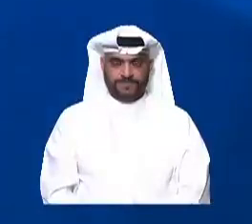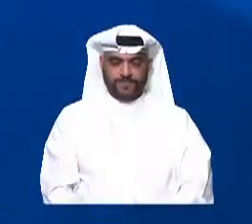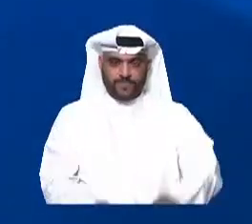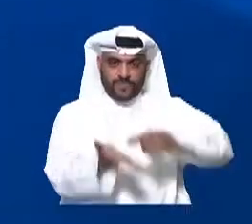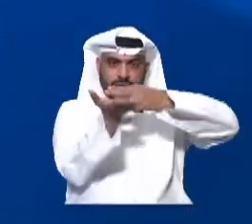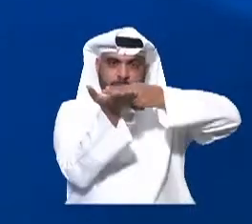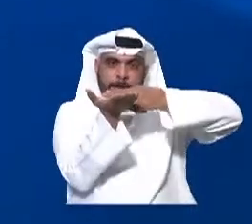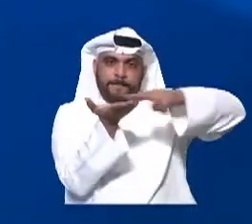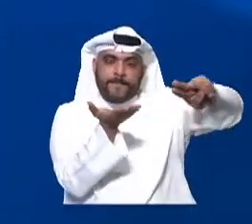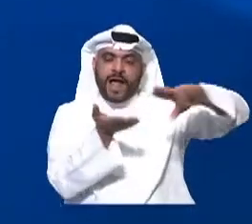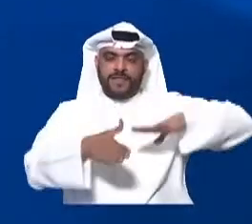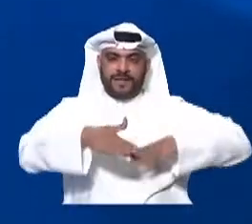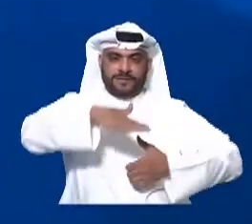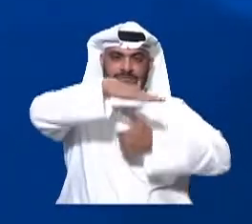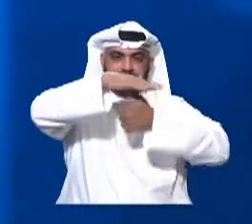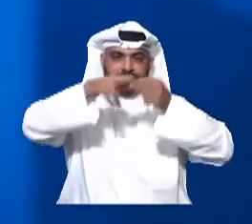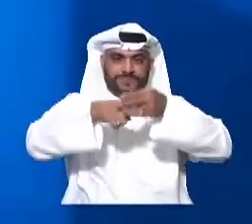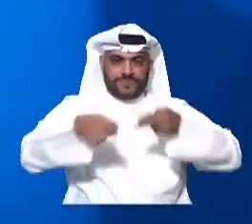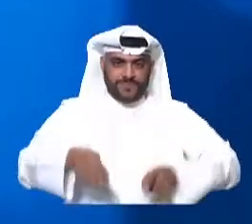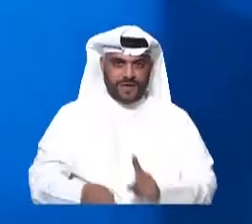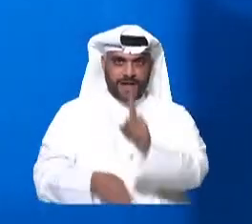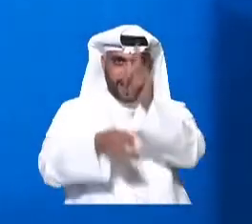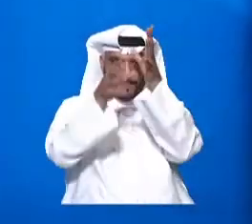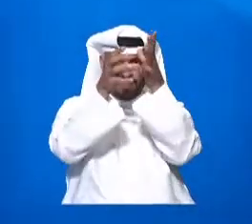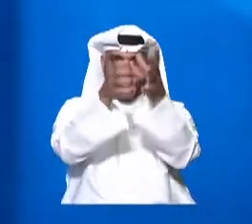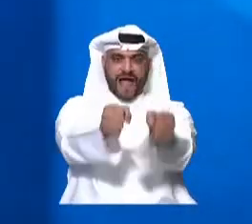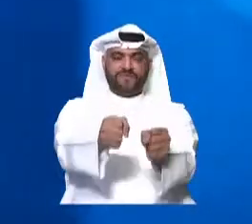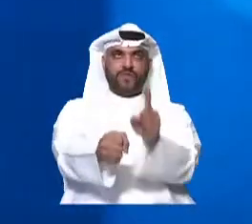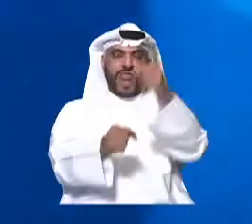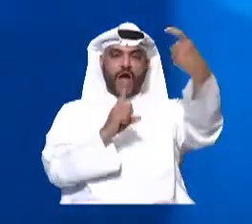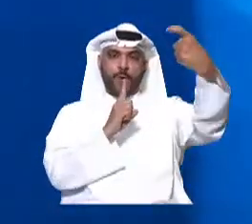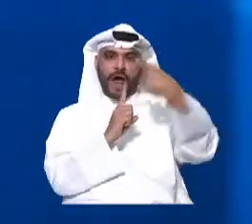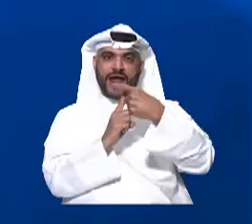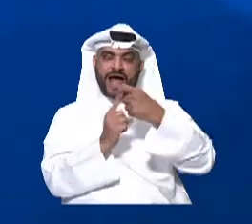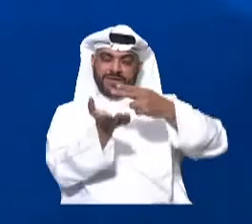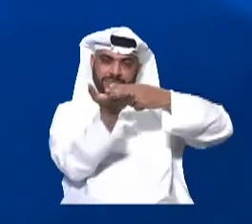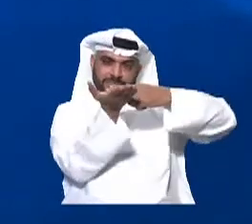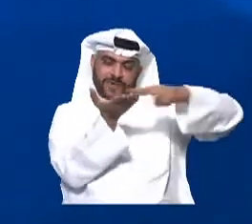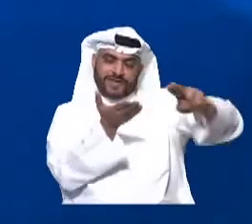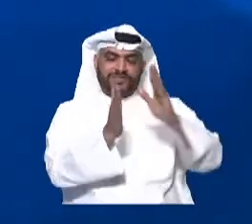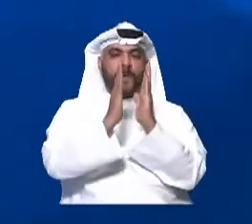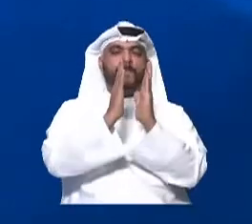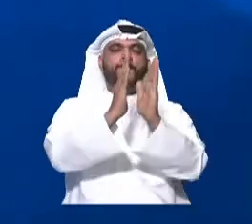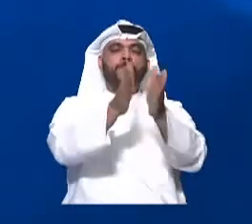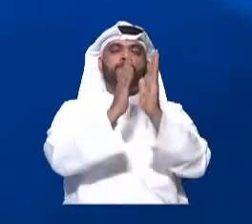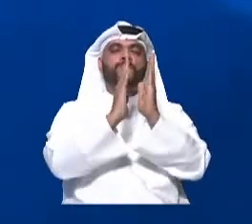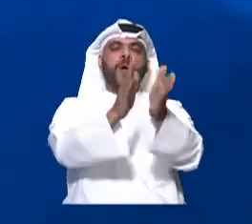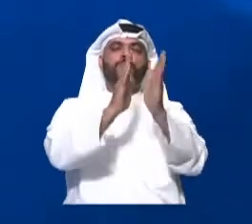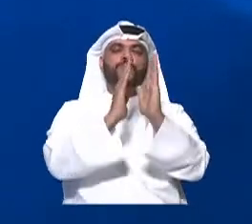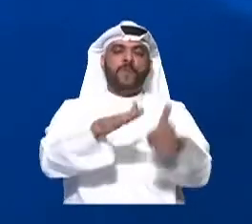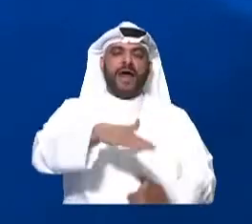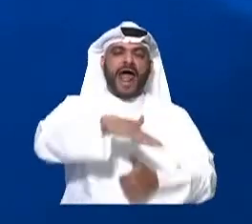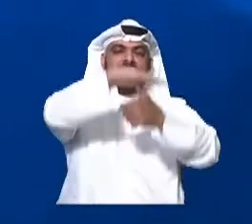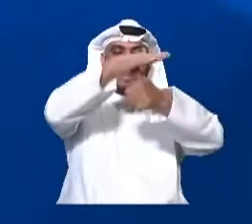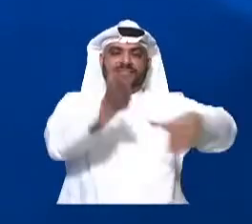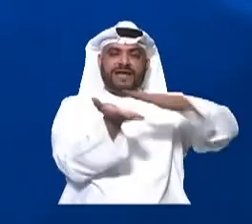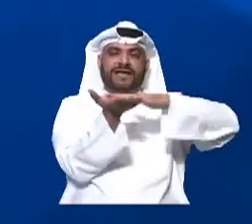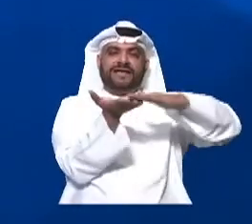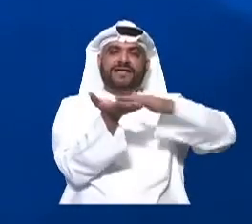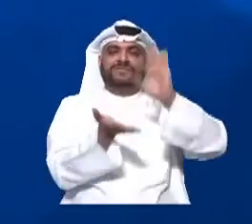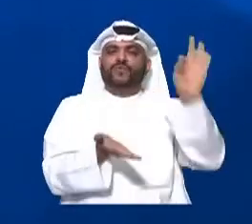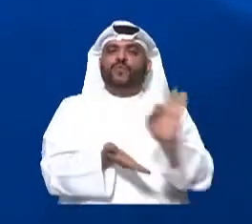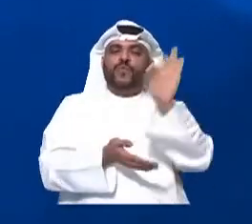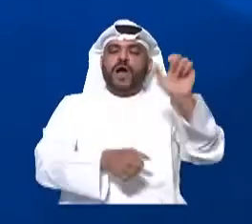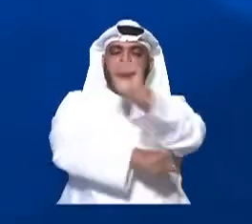بعث حضرة صاحب السمو أمير البلاد الشيخ نواف الأحمد الجابر الصباح حفظه الله ورعاه ببرقية تهنئة إلى فخامة الرئيس جوليوس